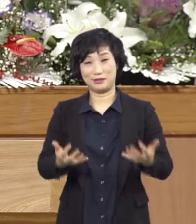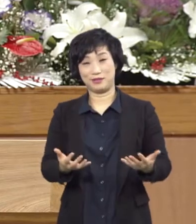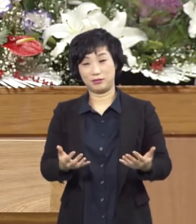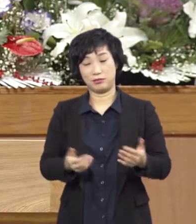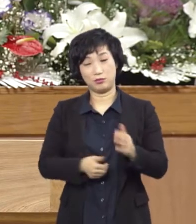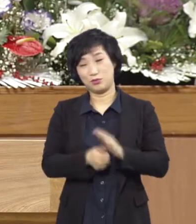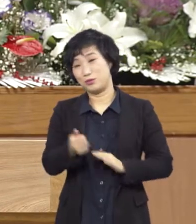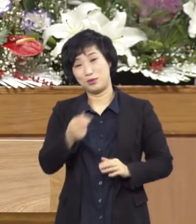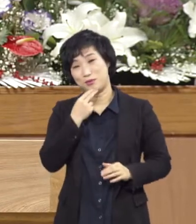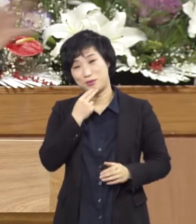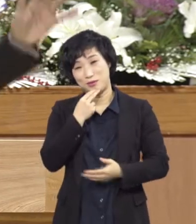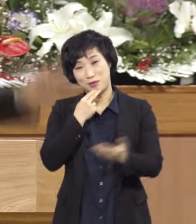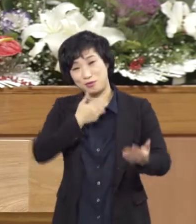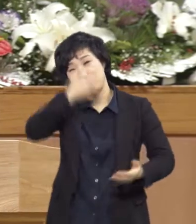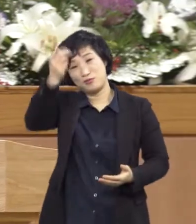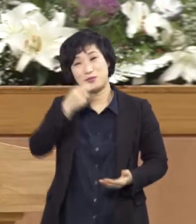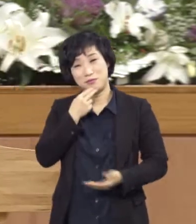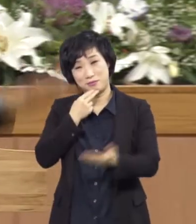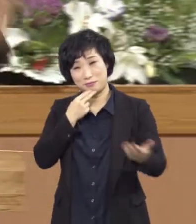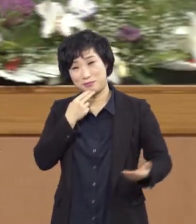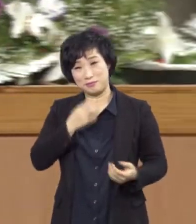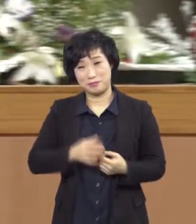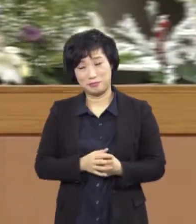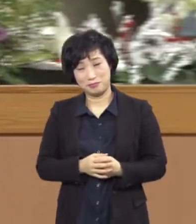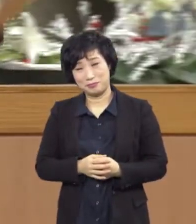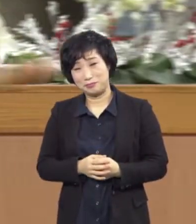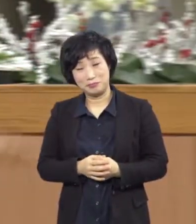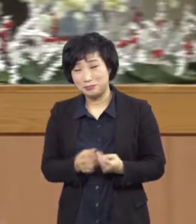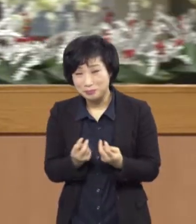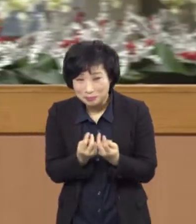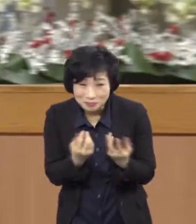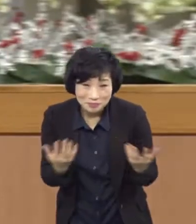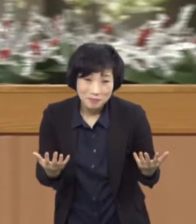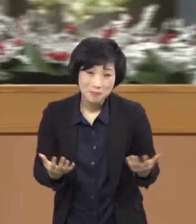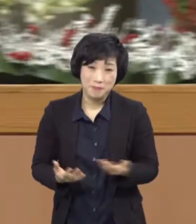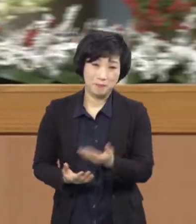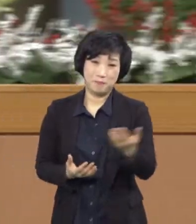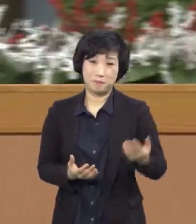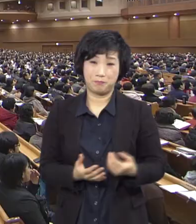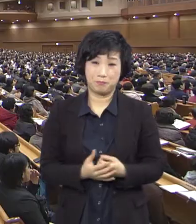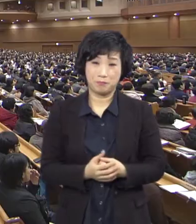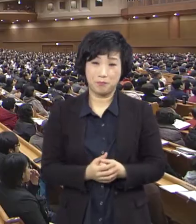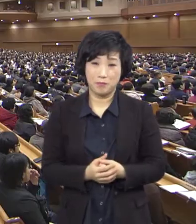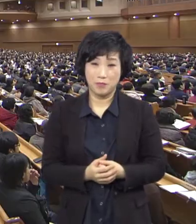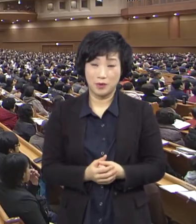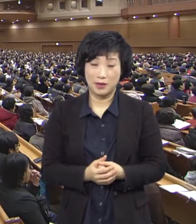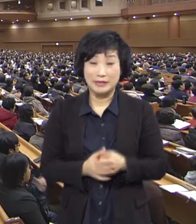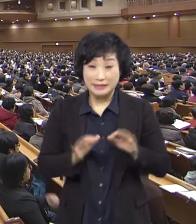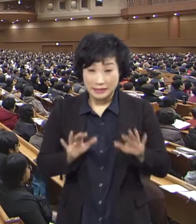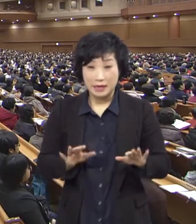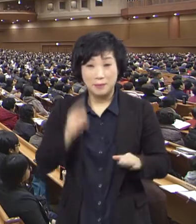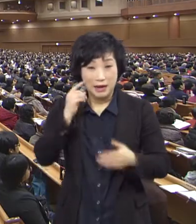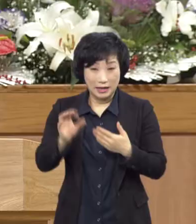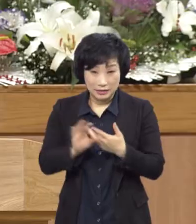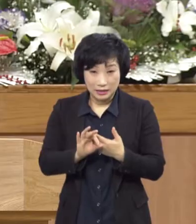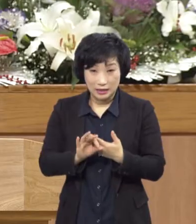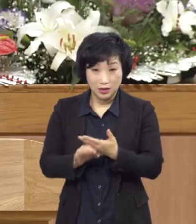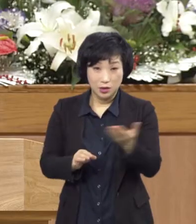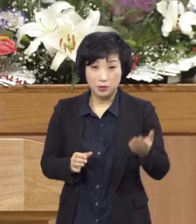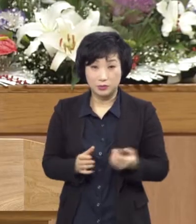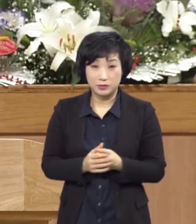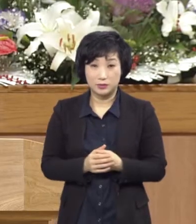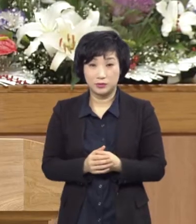없어요. 우리는 소망이 없습니다. 아무 소망이 없습니다. 만약에